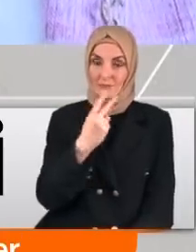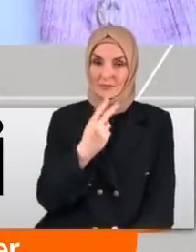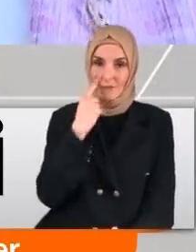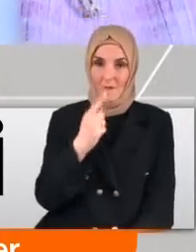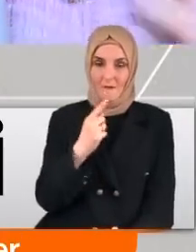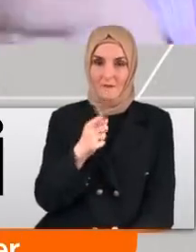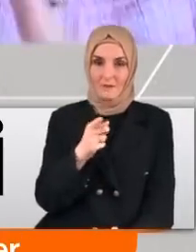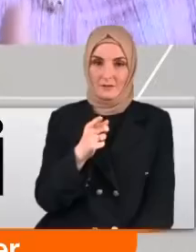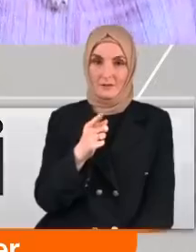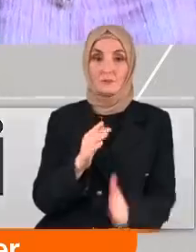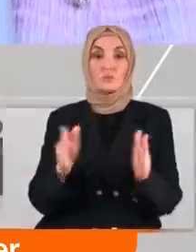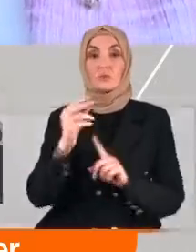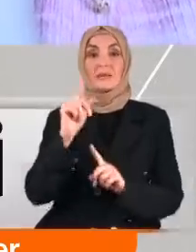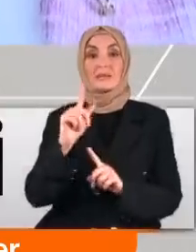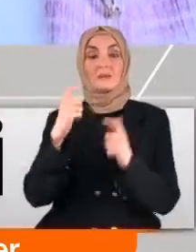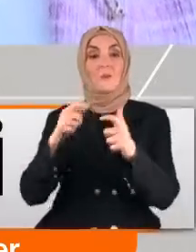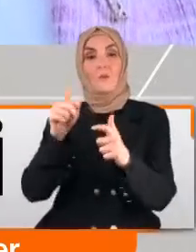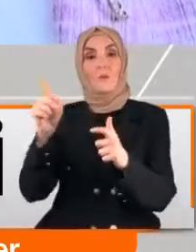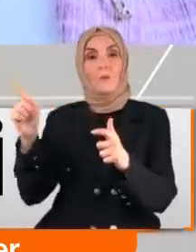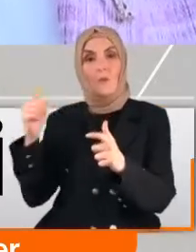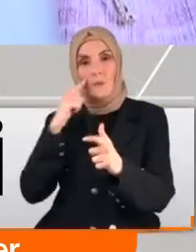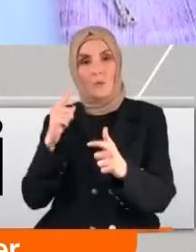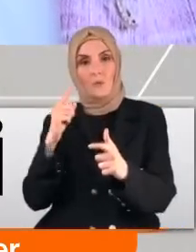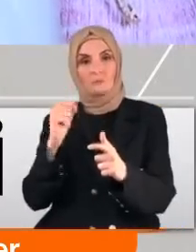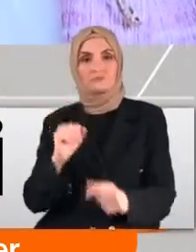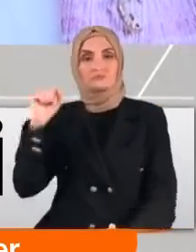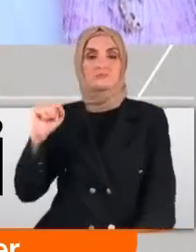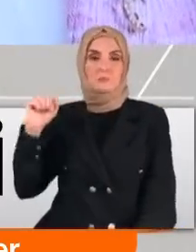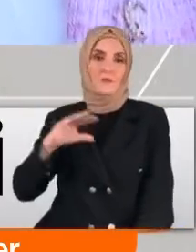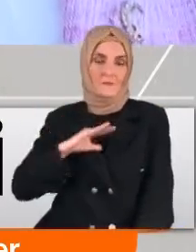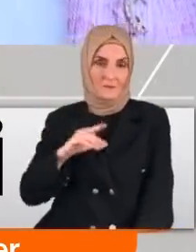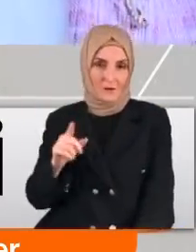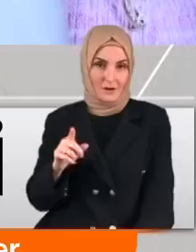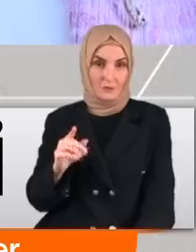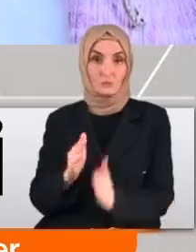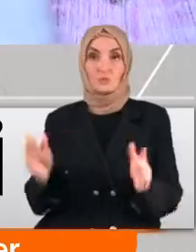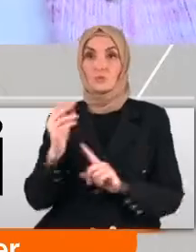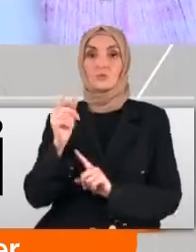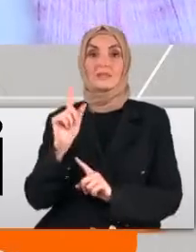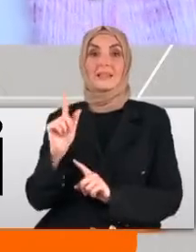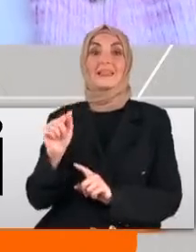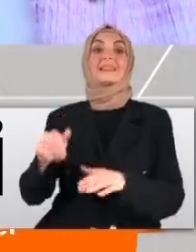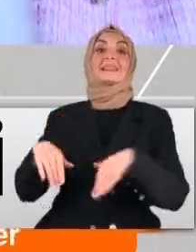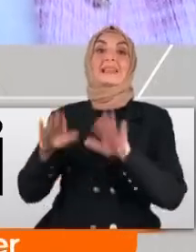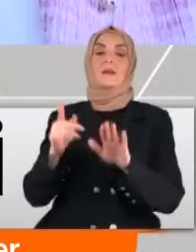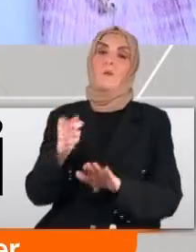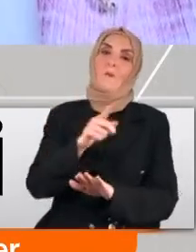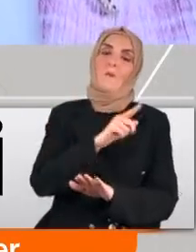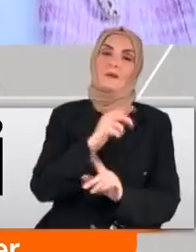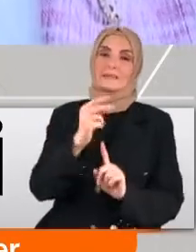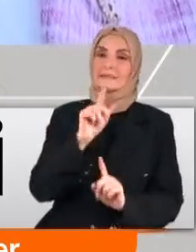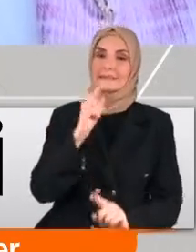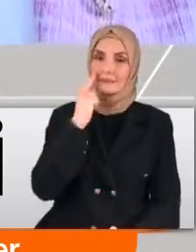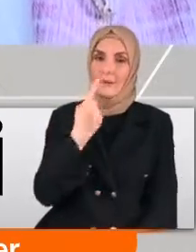de 2250 liradan 3375 liraya yükseltmiş olduk. Büyükşehir olmayan illerde 1800 liradan